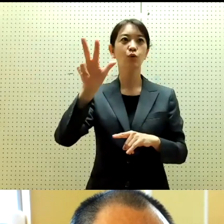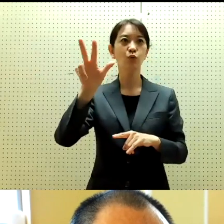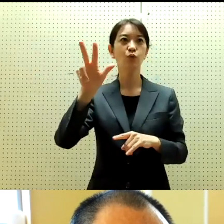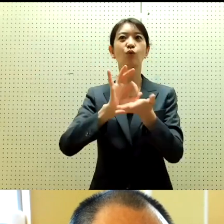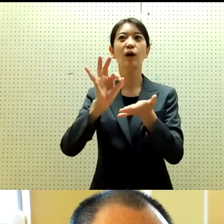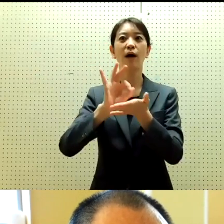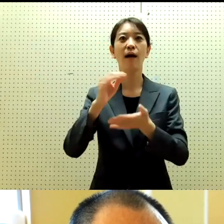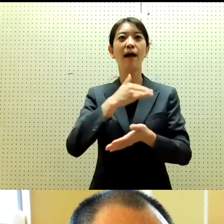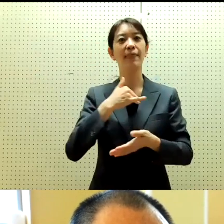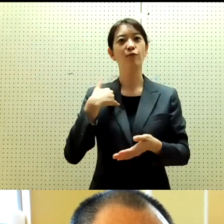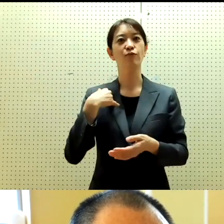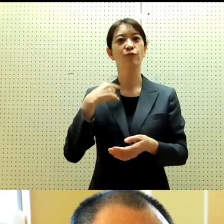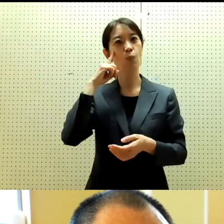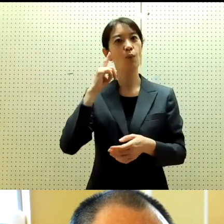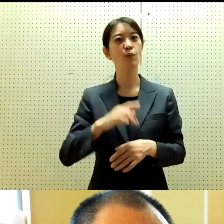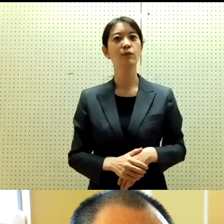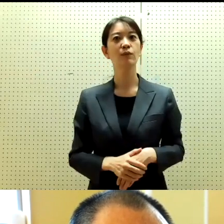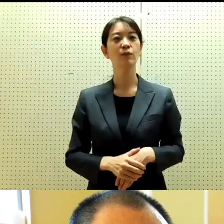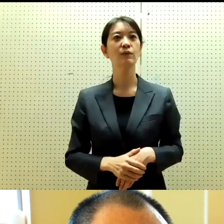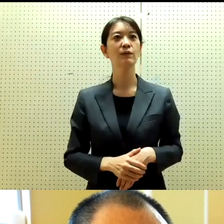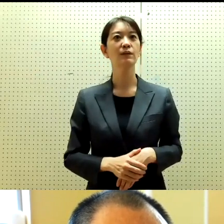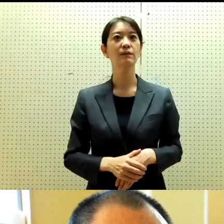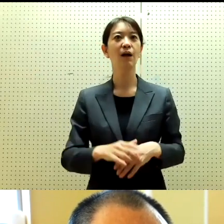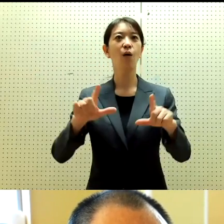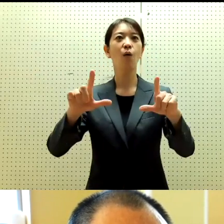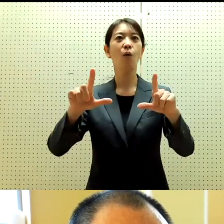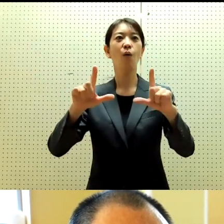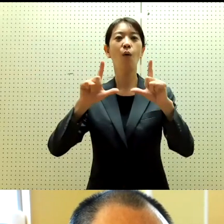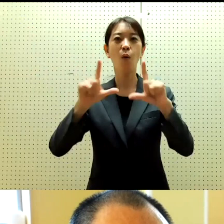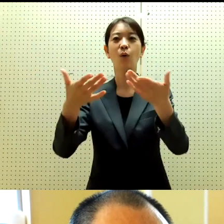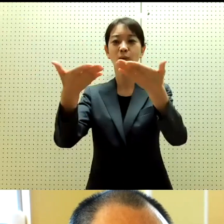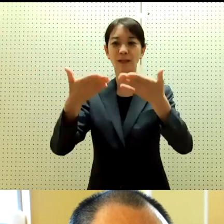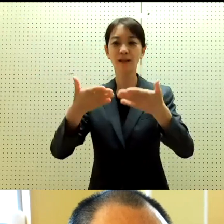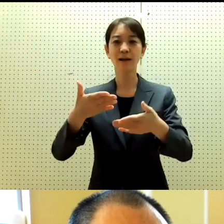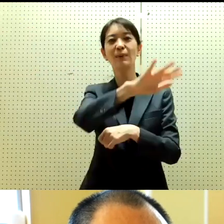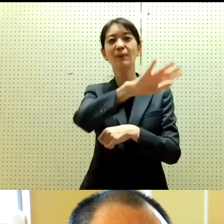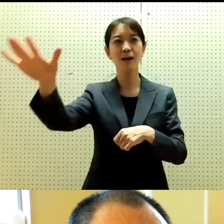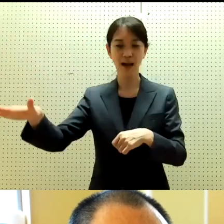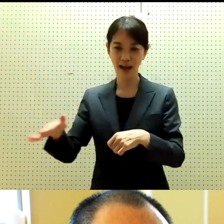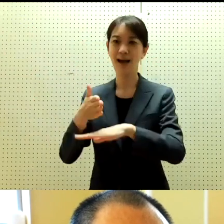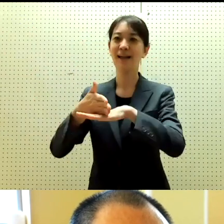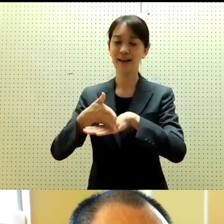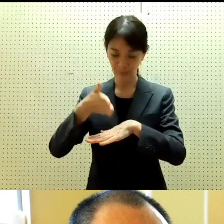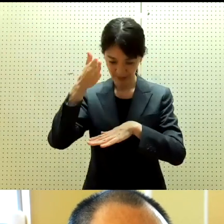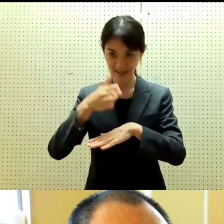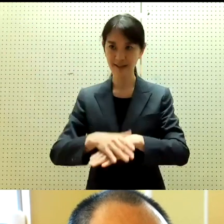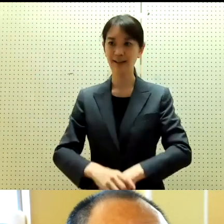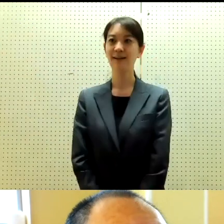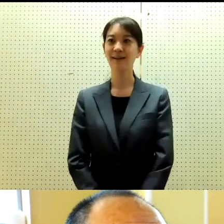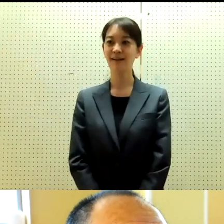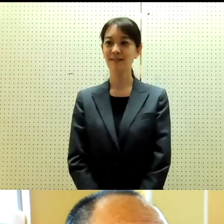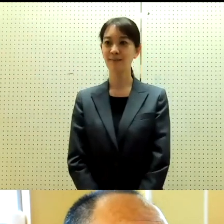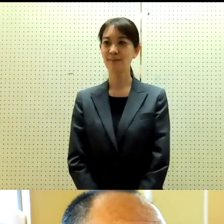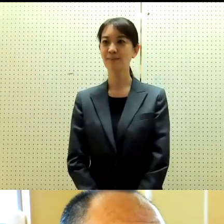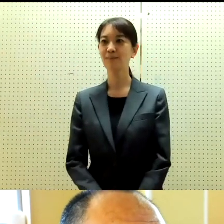ました。実践報告いただいた先生方、本当にありがとうございます。それではですね、今のこの2